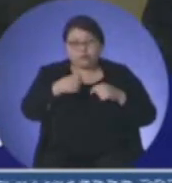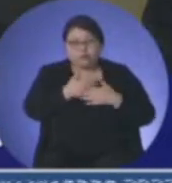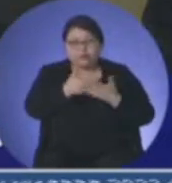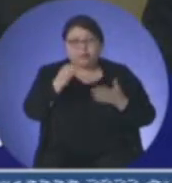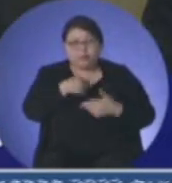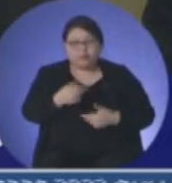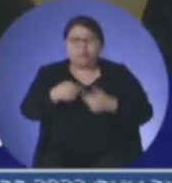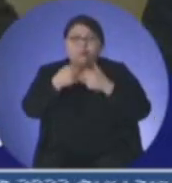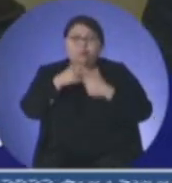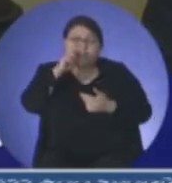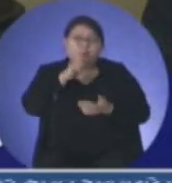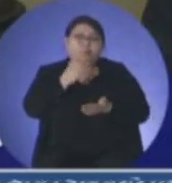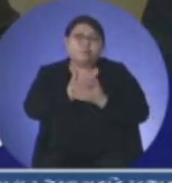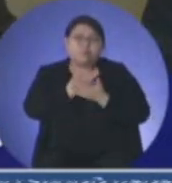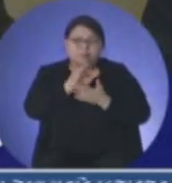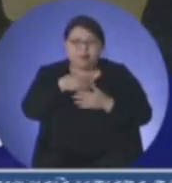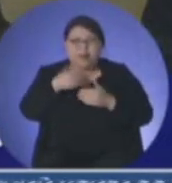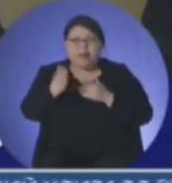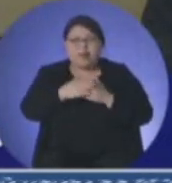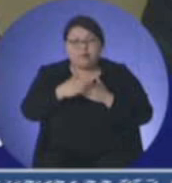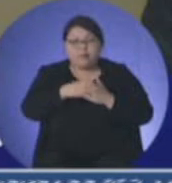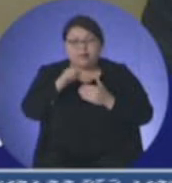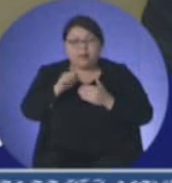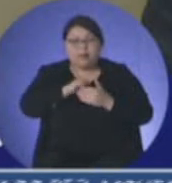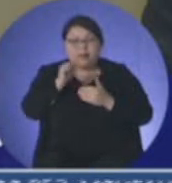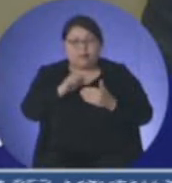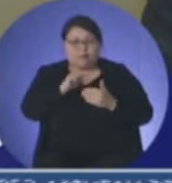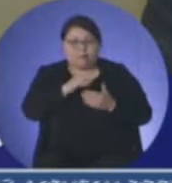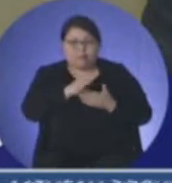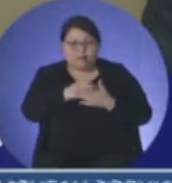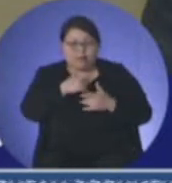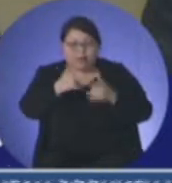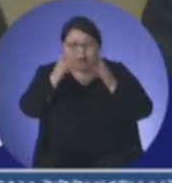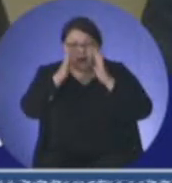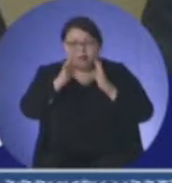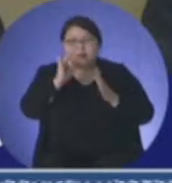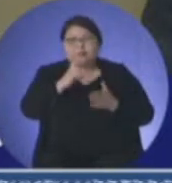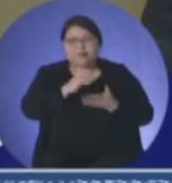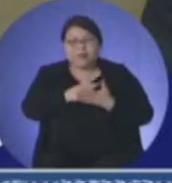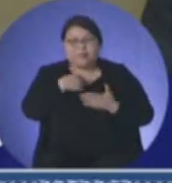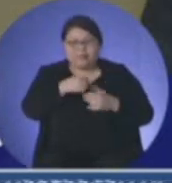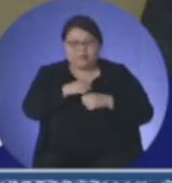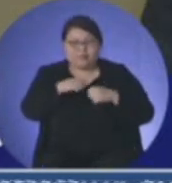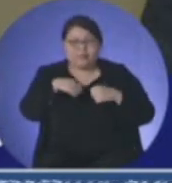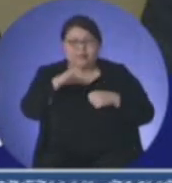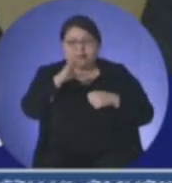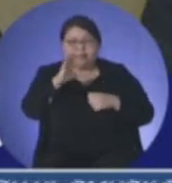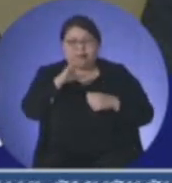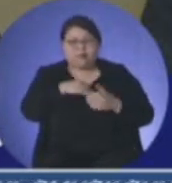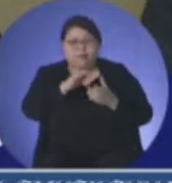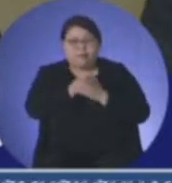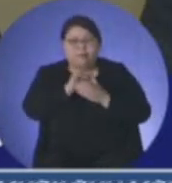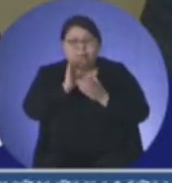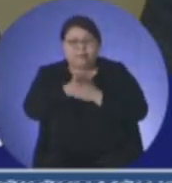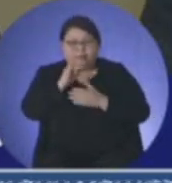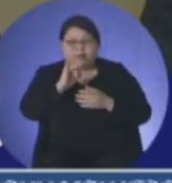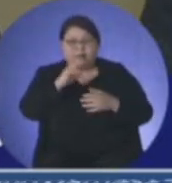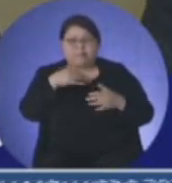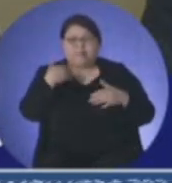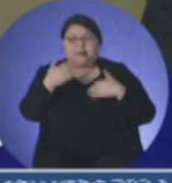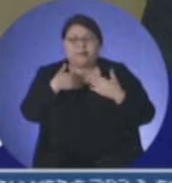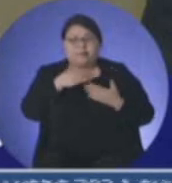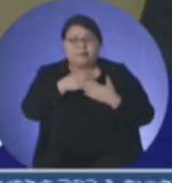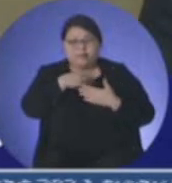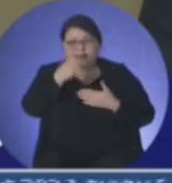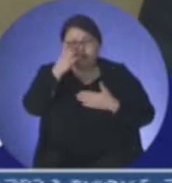хүсэх гэж байгаа зүйл бол нэгдүгээр авилгалын энэ асуудал дээр анхаарал хандуулахад манай иргэний нийгмийн байгууллагууд дуу хоолойгоо илэрхийлж бас илүү засгийн